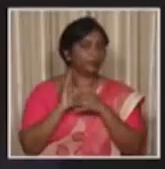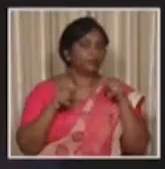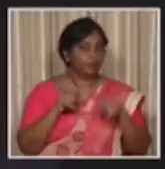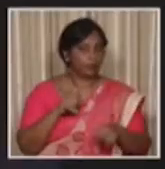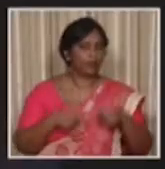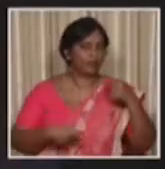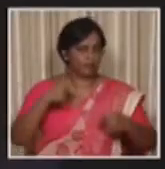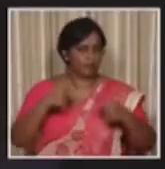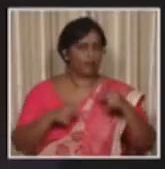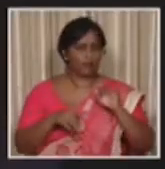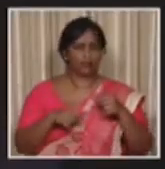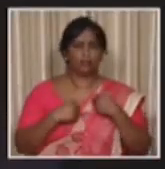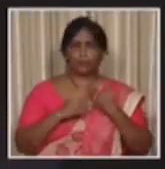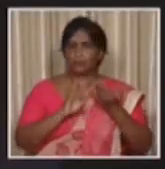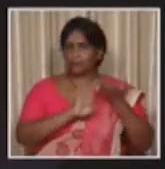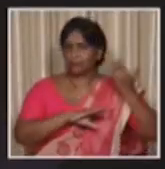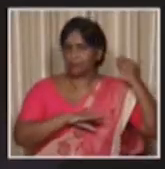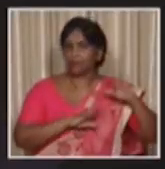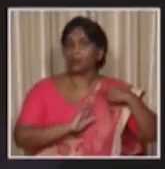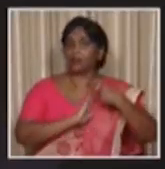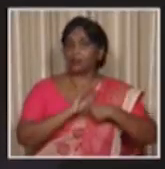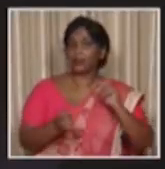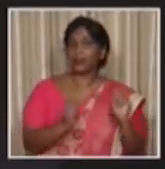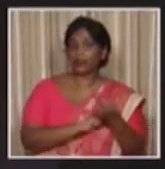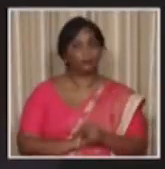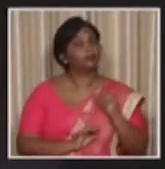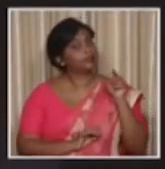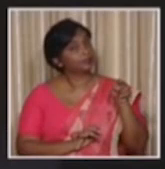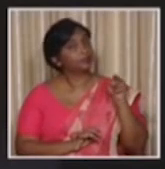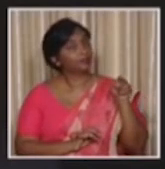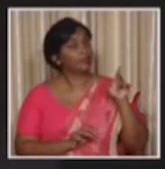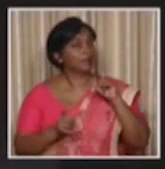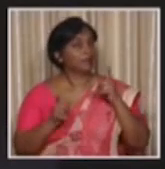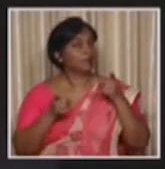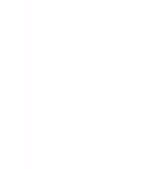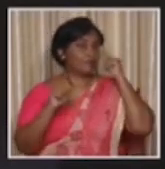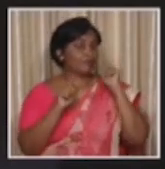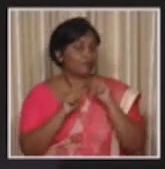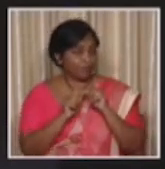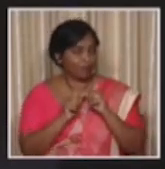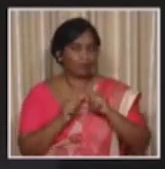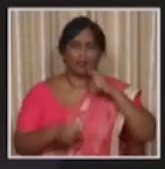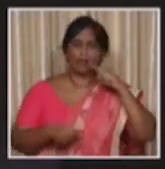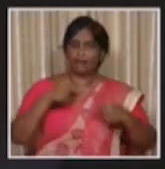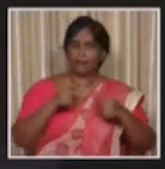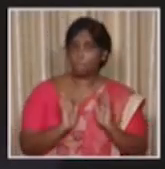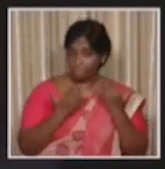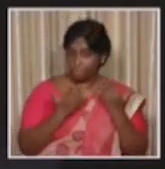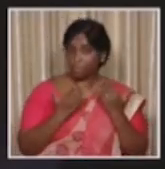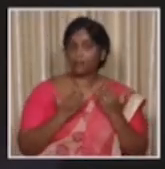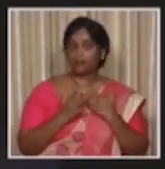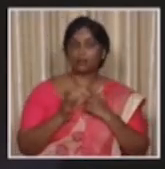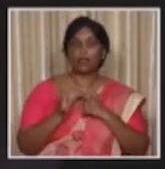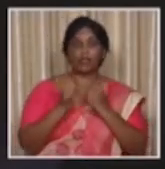අද විවාදයට ගැනනවා අපි පහුගිය කාලේ මේ රටේ ක්‍රිකට් ගැන කතා කරා. ක්‍රිකට් පිළිබඳව විවාදය ආරම්භ කරන්න